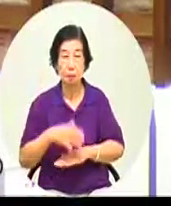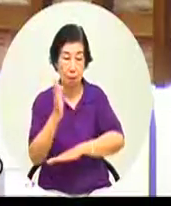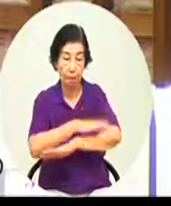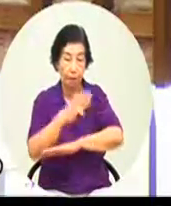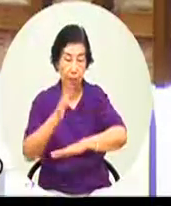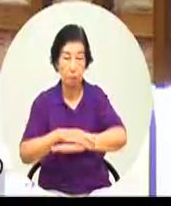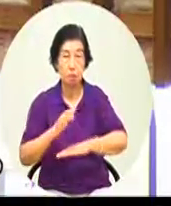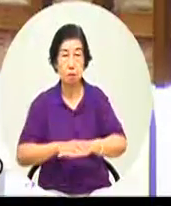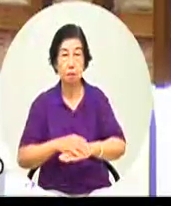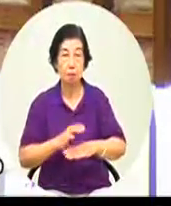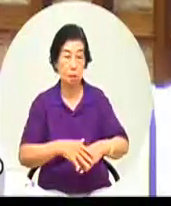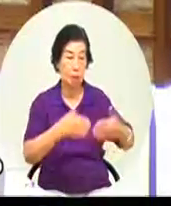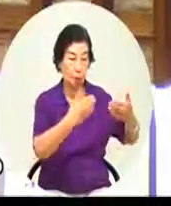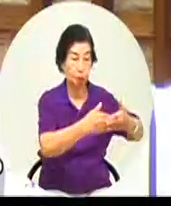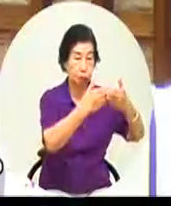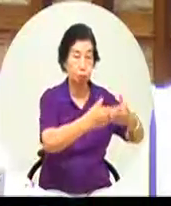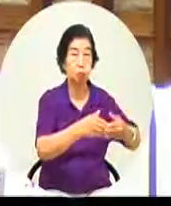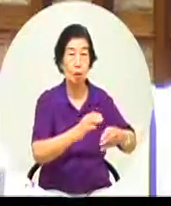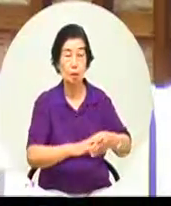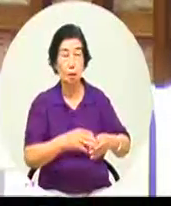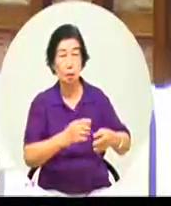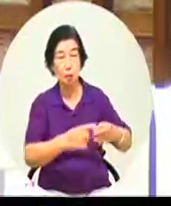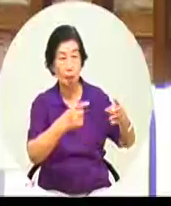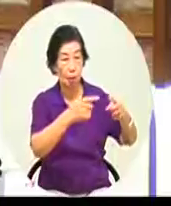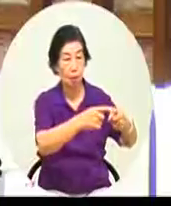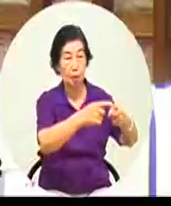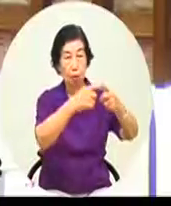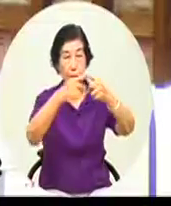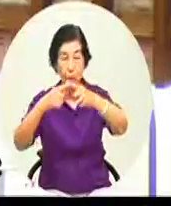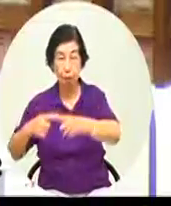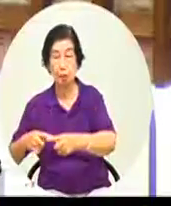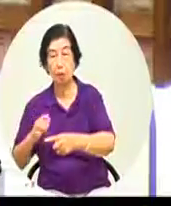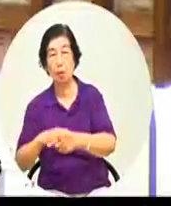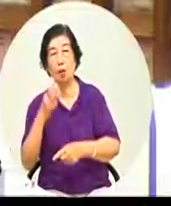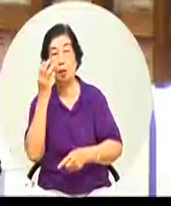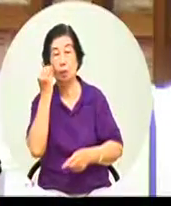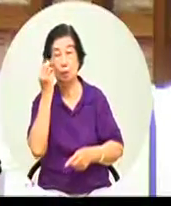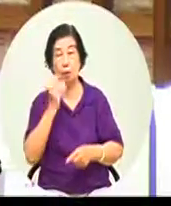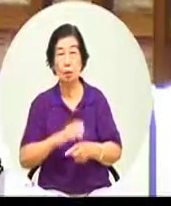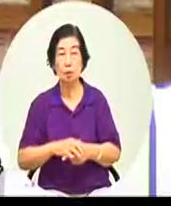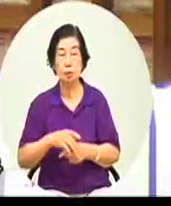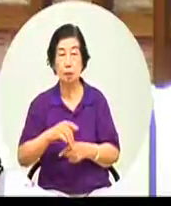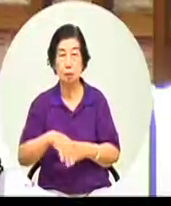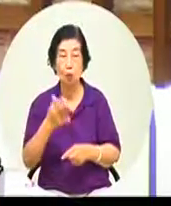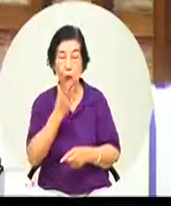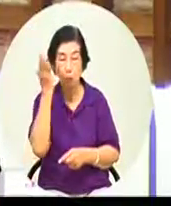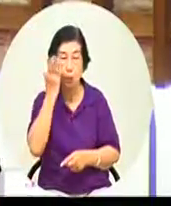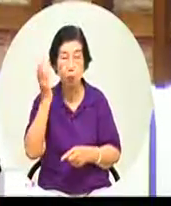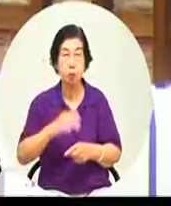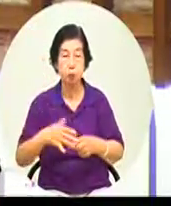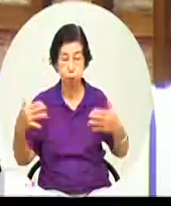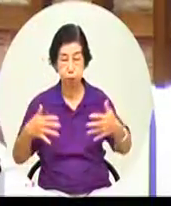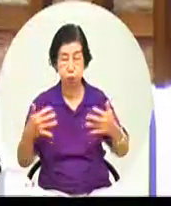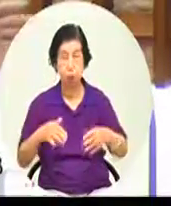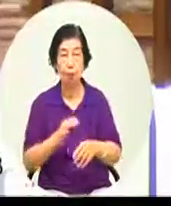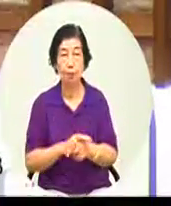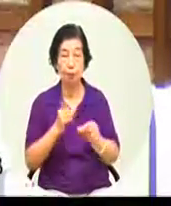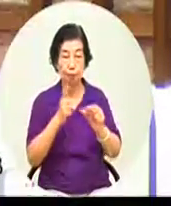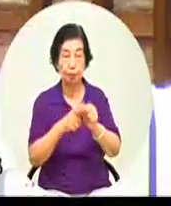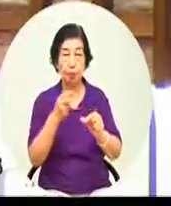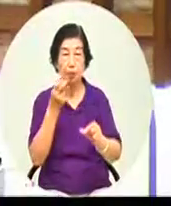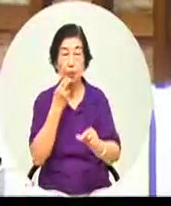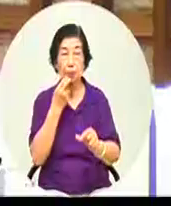样哈，就是大家在关心的啦哈，都就是有关观光旅游的问题啊。那么我们中央政府就是一直